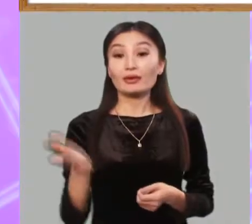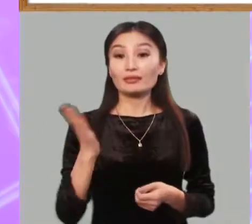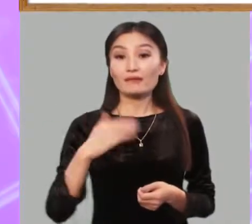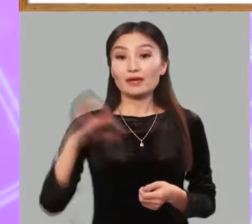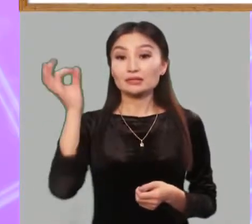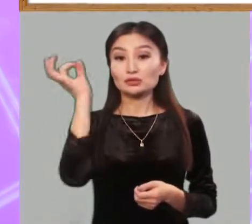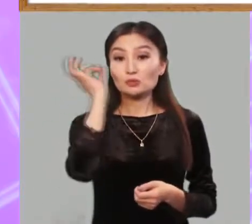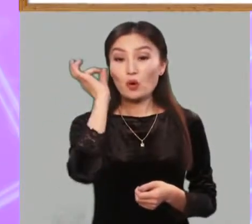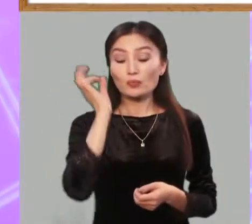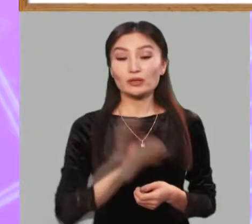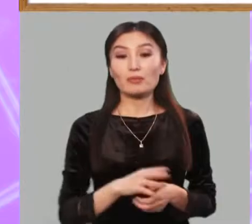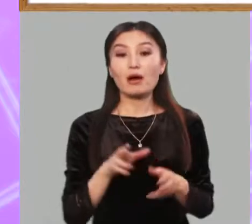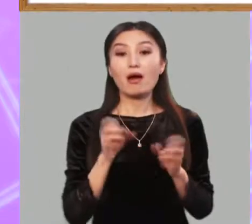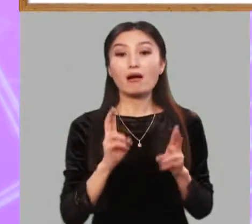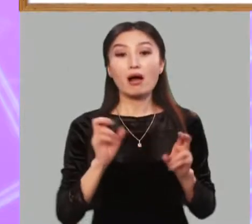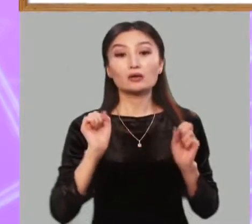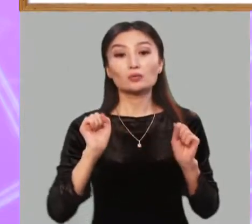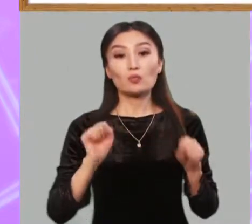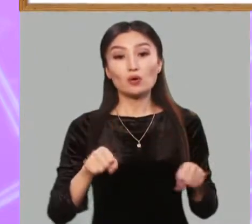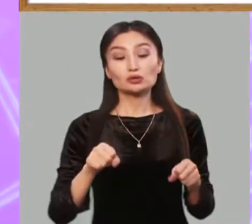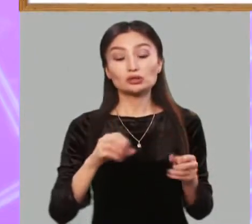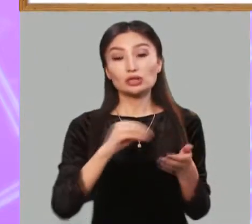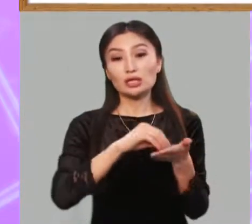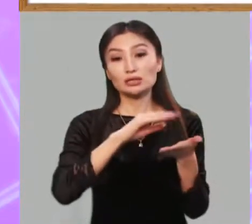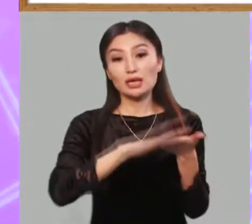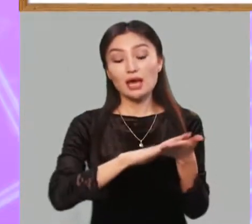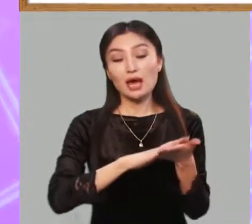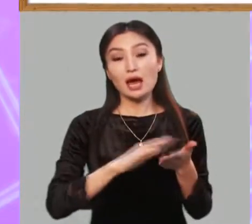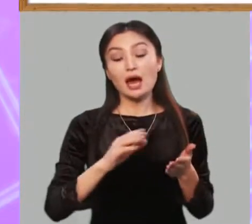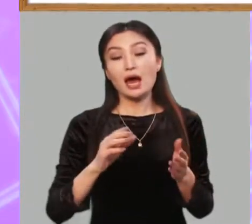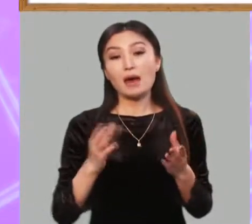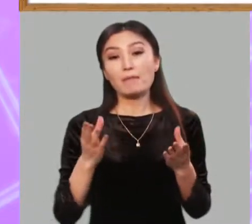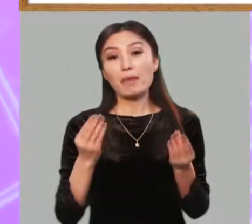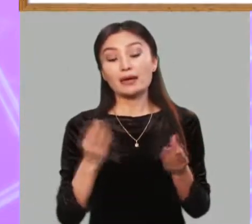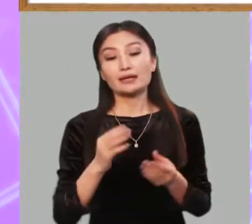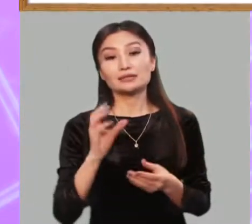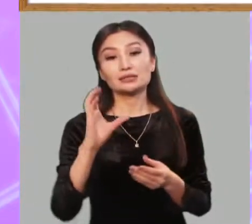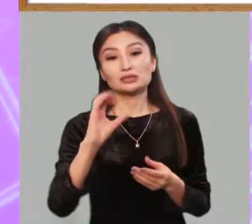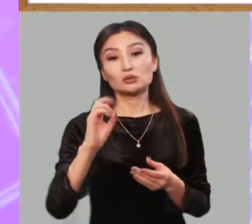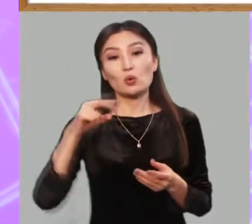Давайте вспомним, как можно обозначить мягкость согласных звуков.